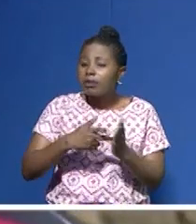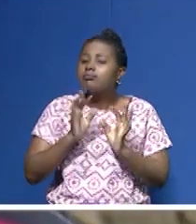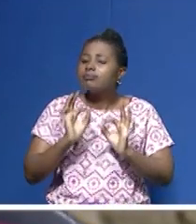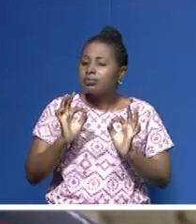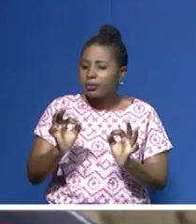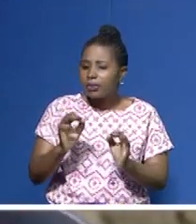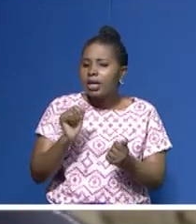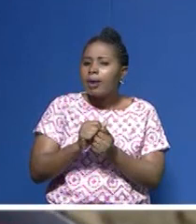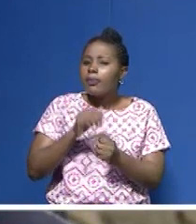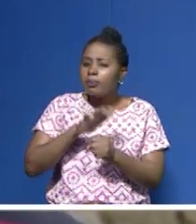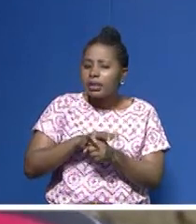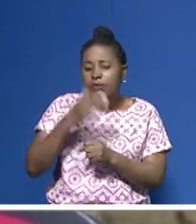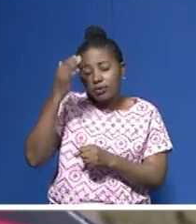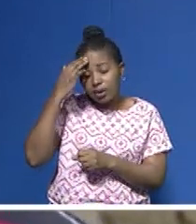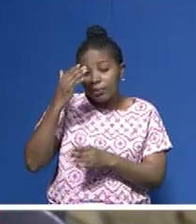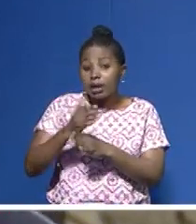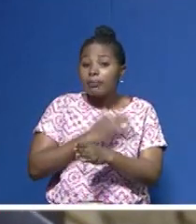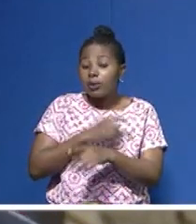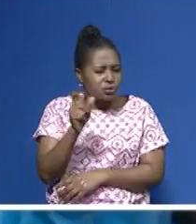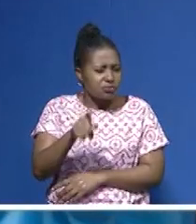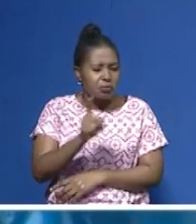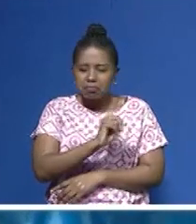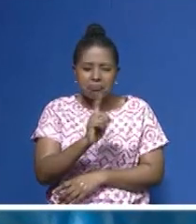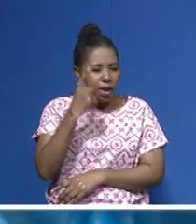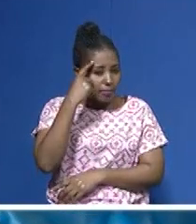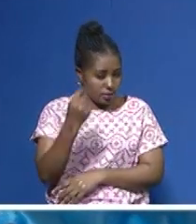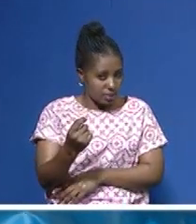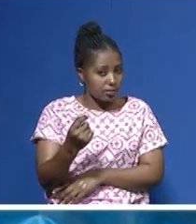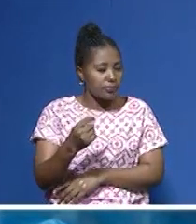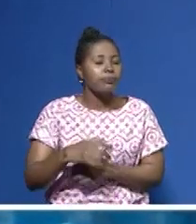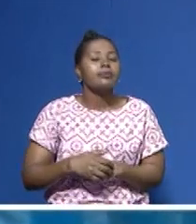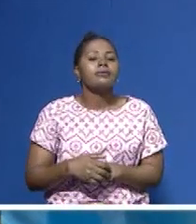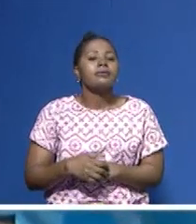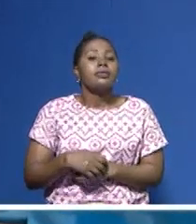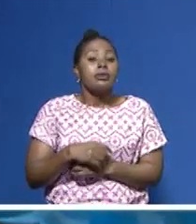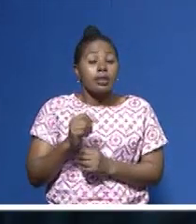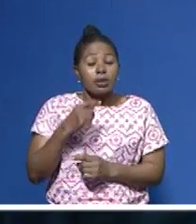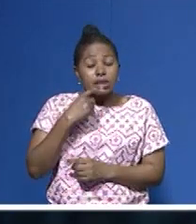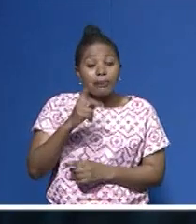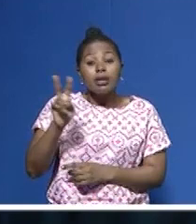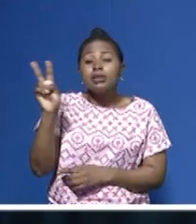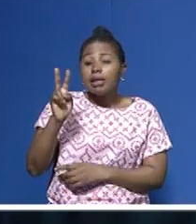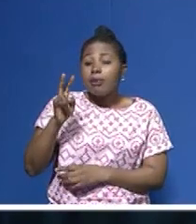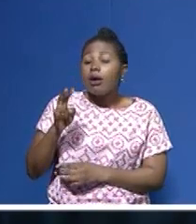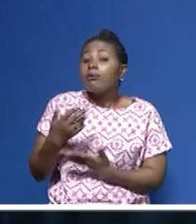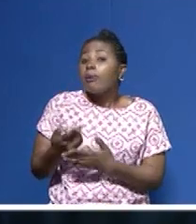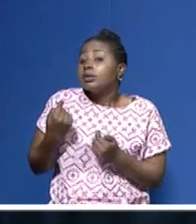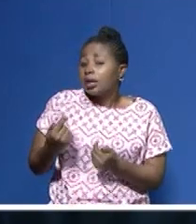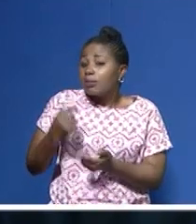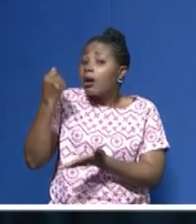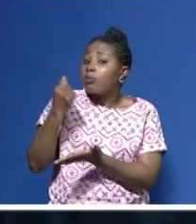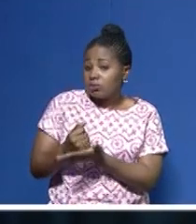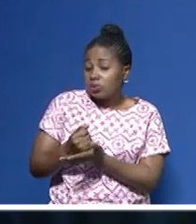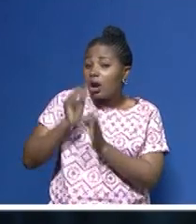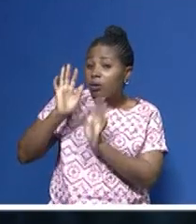Mambo mengi tunayajua kabla ya wakati, ndio maana hatujaweza kushtuka na wala hatutashtuka. Hata hivyo amesema Chadema imeshangazwa na uamuzi wa Mwambe kuacha maslahi